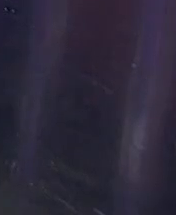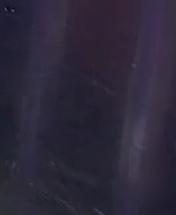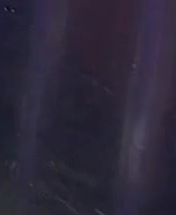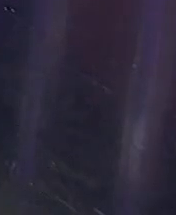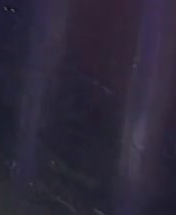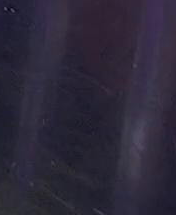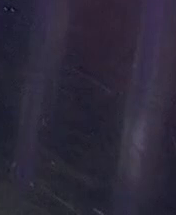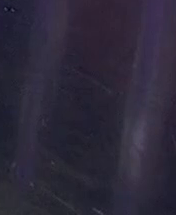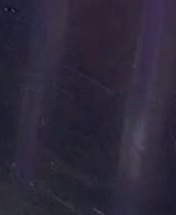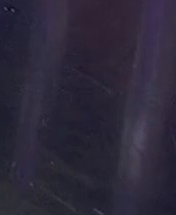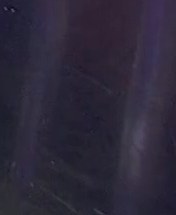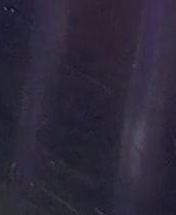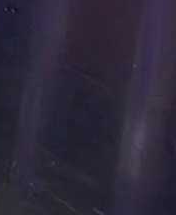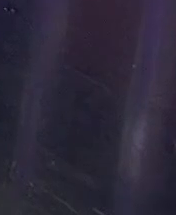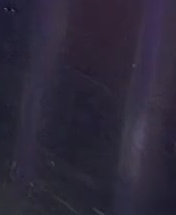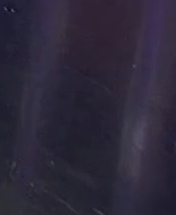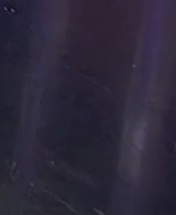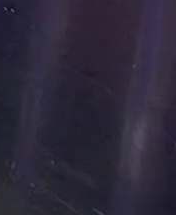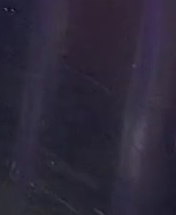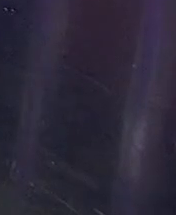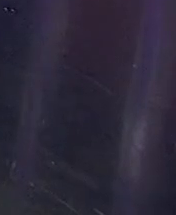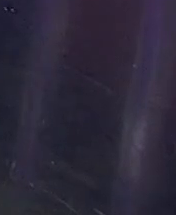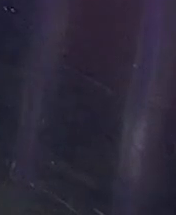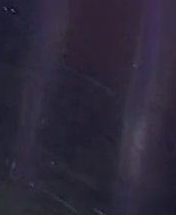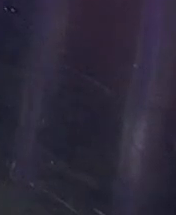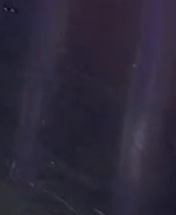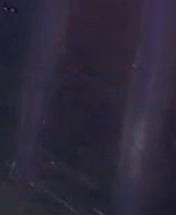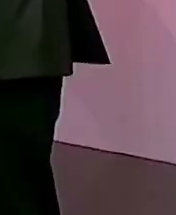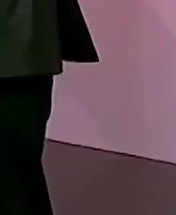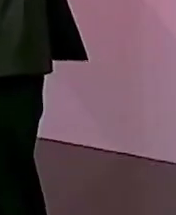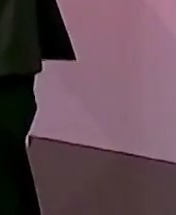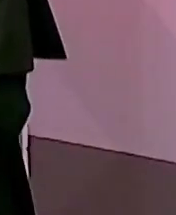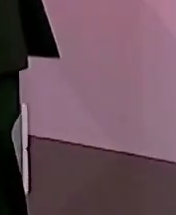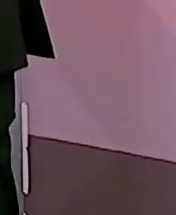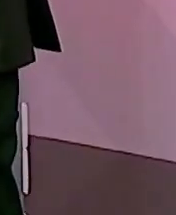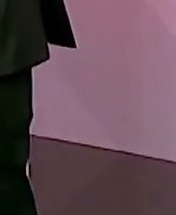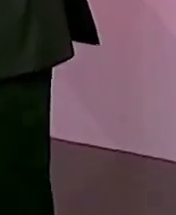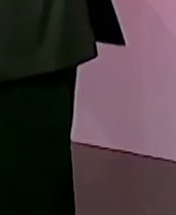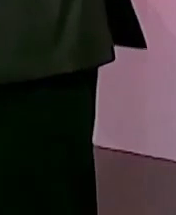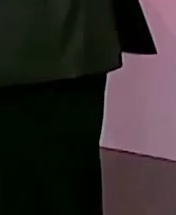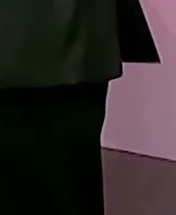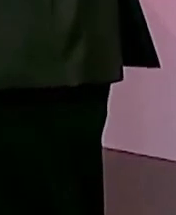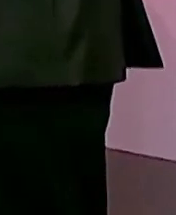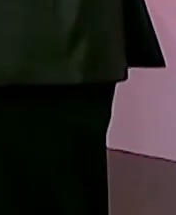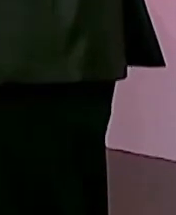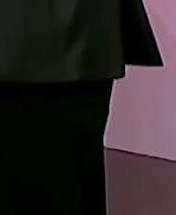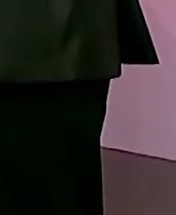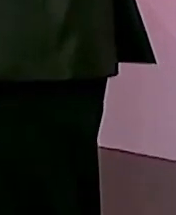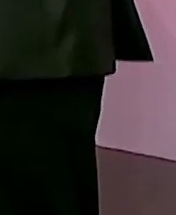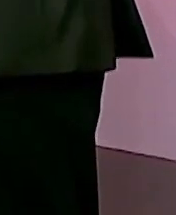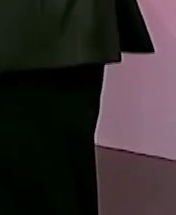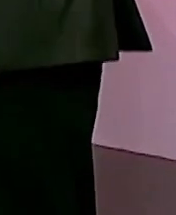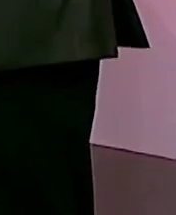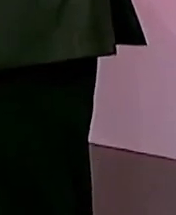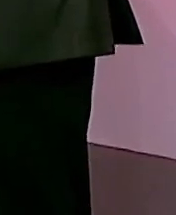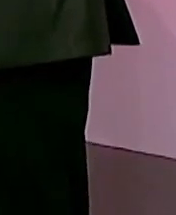belajar berkenaan dengan minyak sawit. Minyak sawit. Okey. Okay. Sebenarnya minyak sawit tu datang daripada mana? Okey,